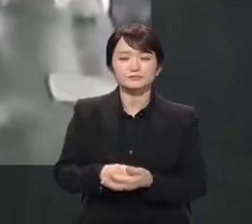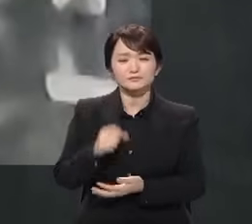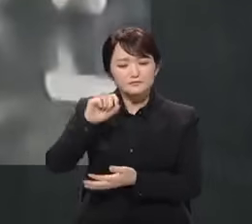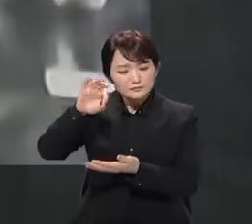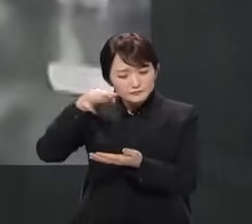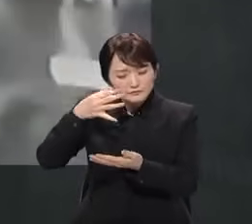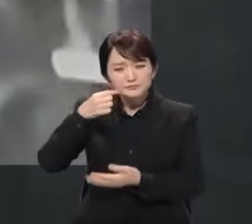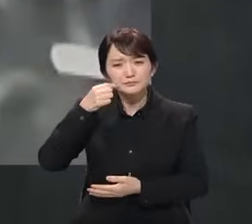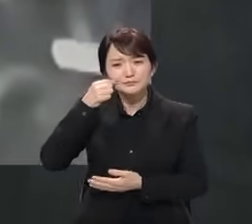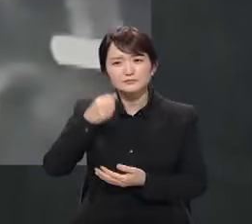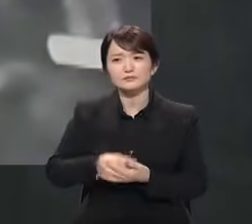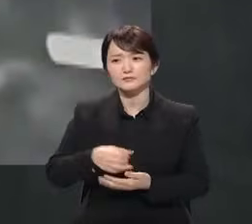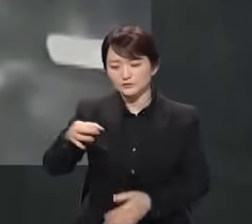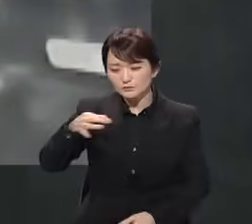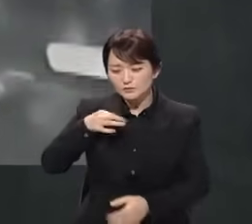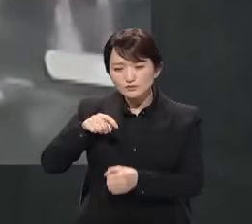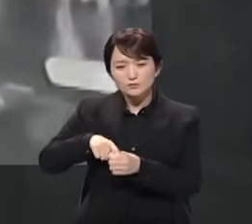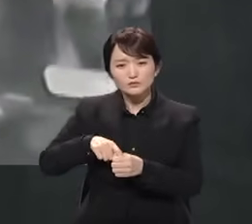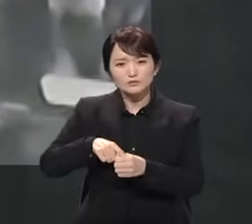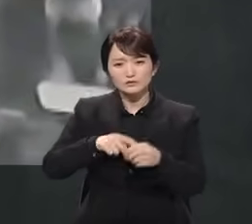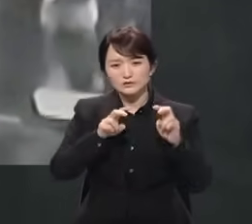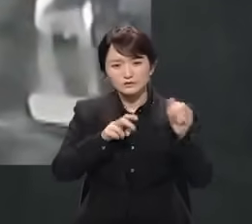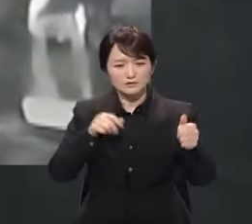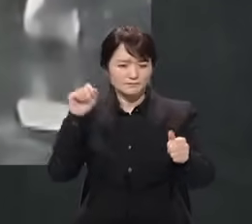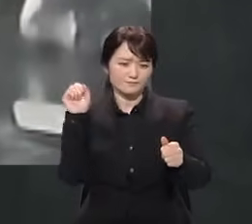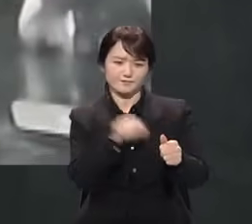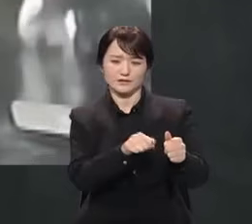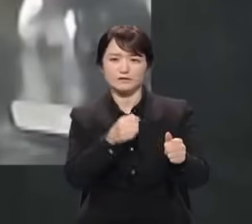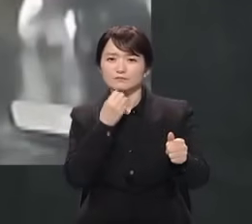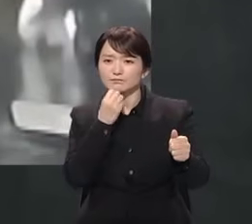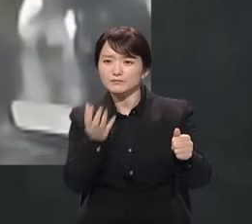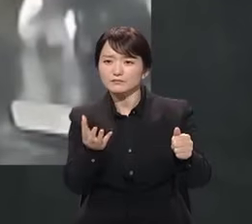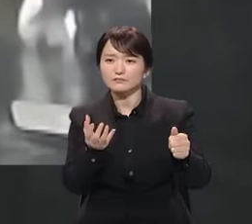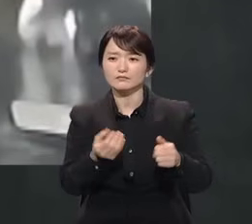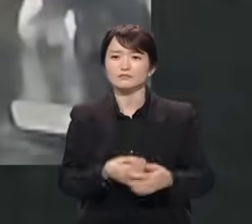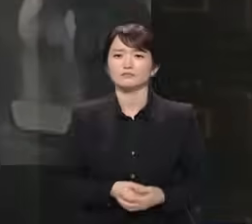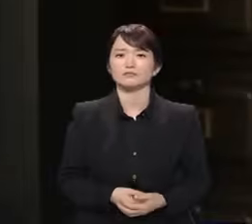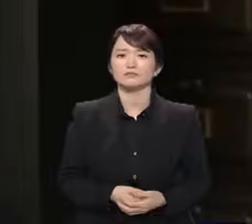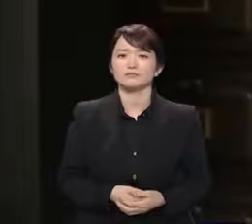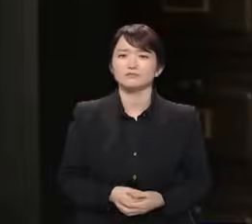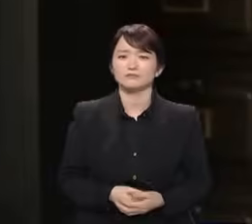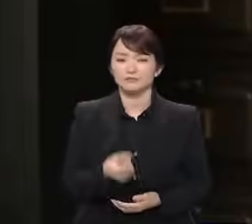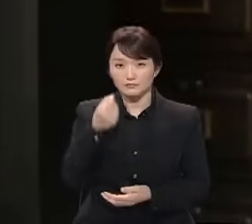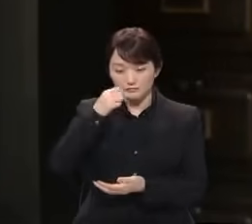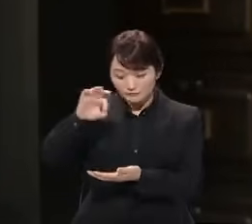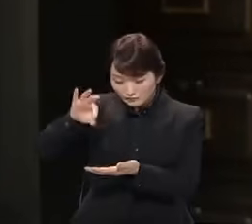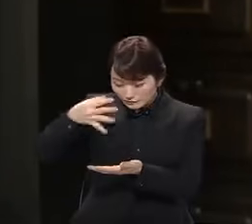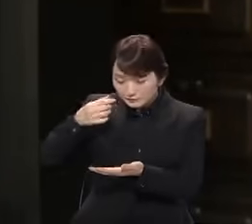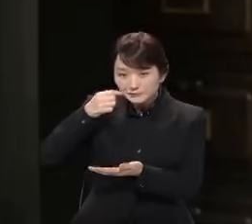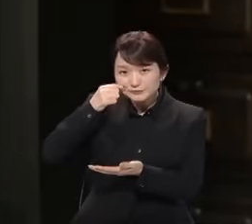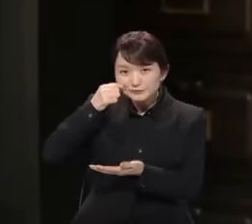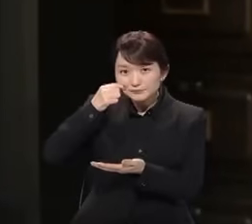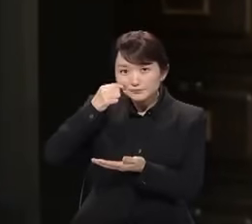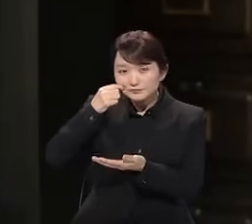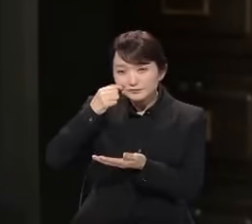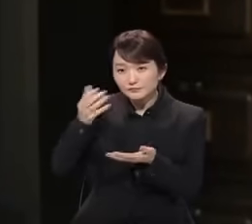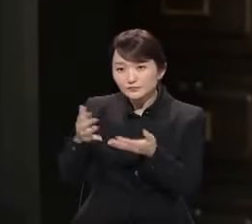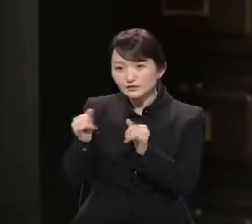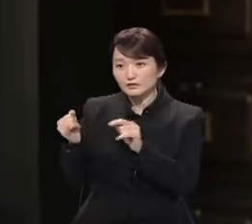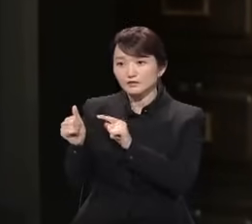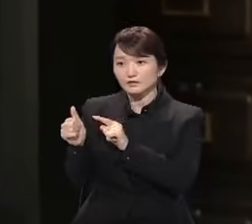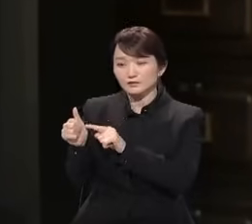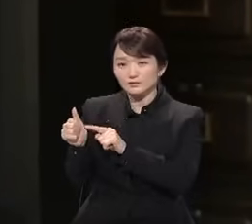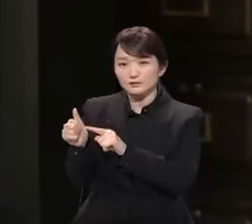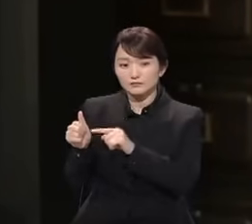못했다며 돈을 받기 위해 때렸다고 진술했습니다. 자, 월급을 받지 못한 직원이 사장한테